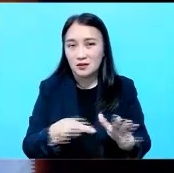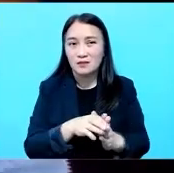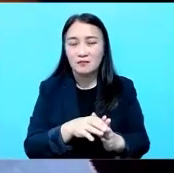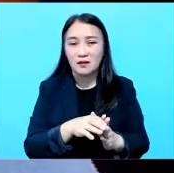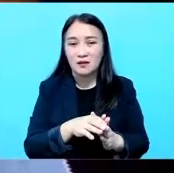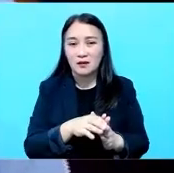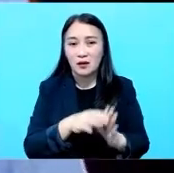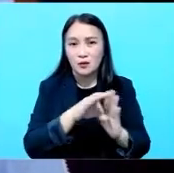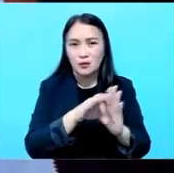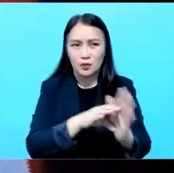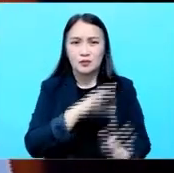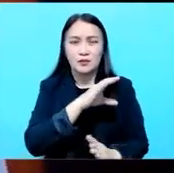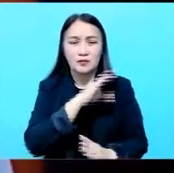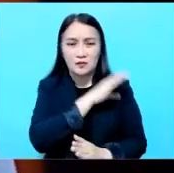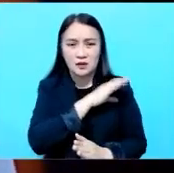yes, I'll bring it up again. Because